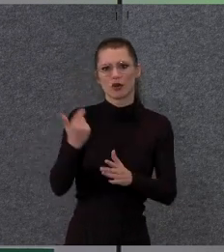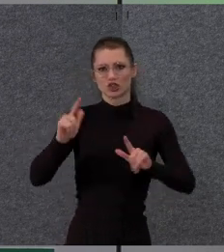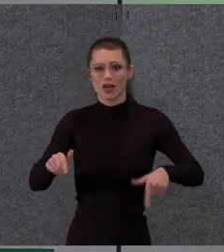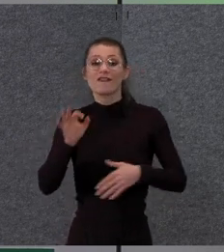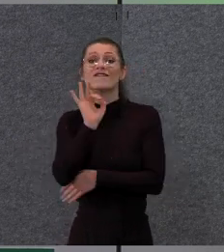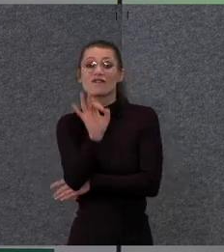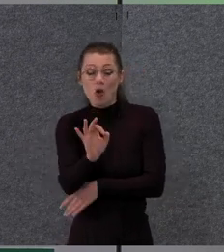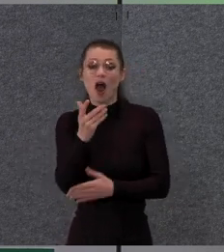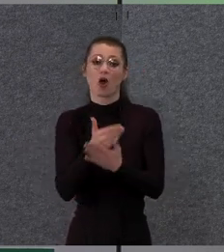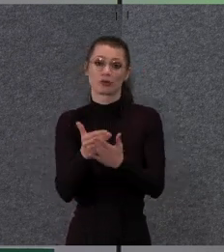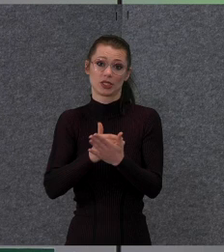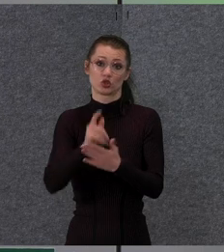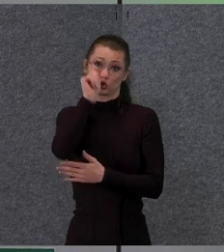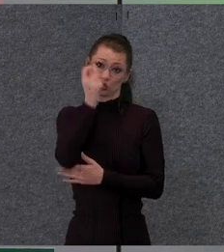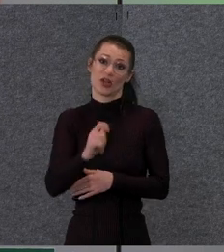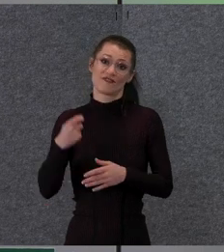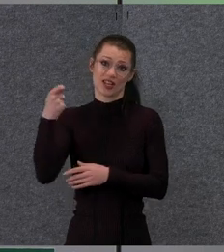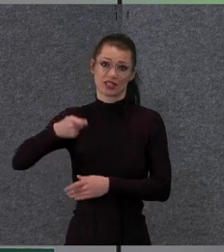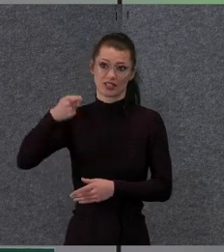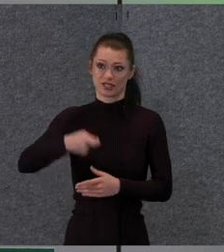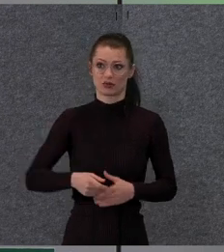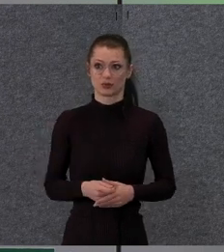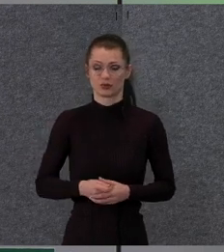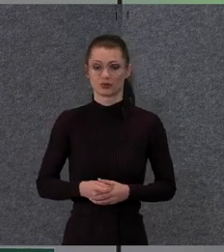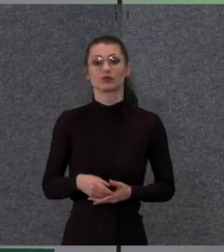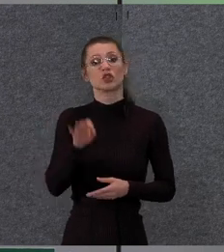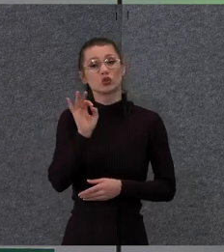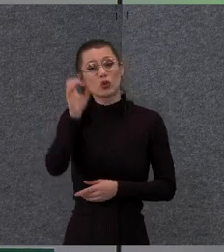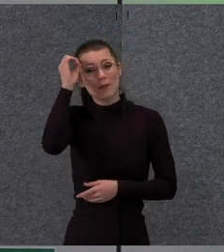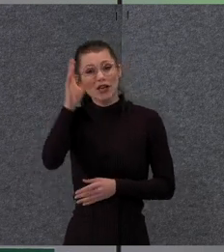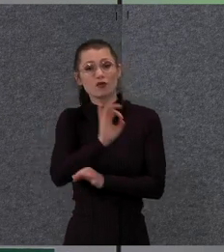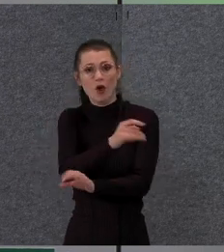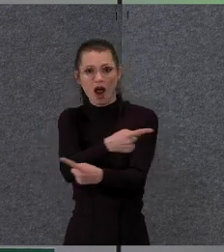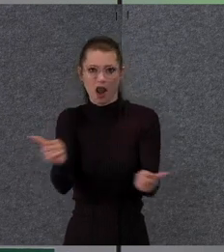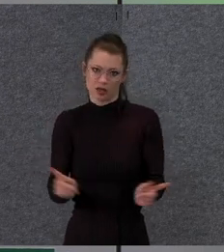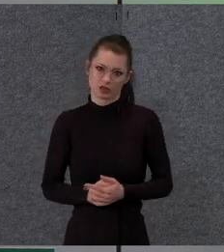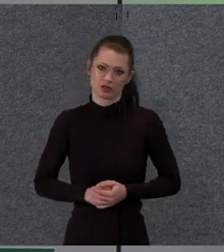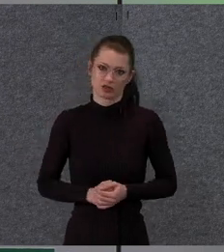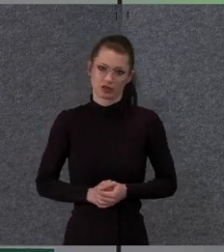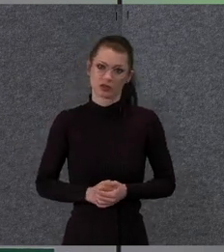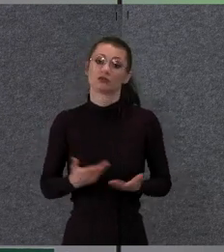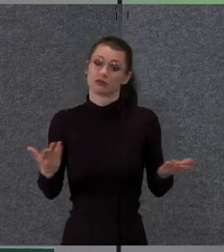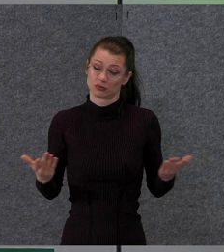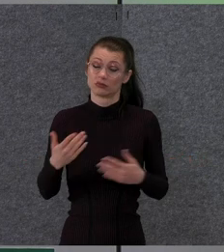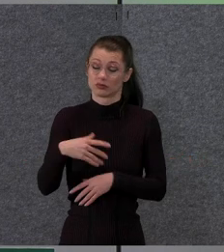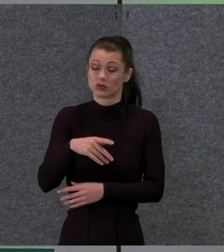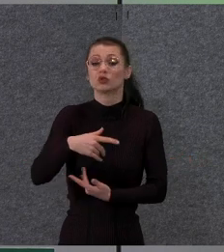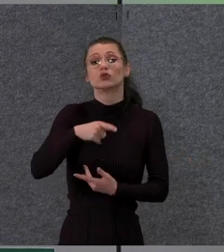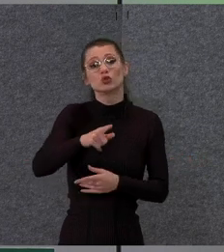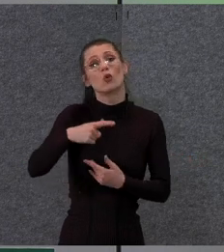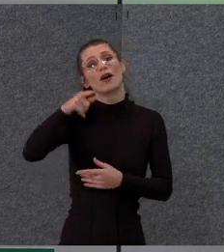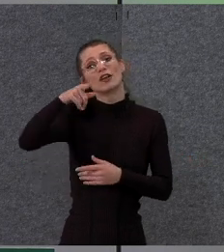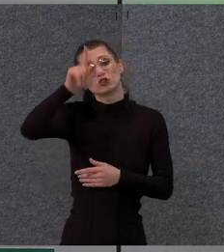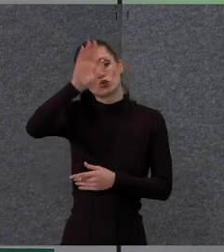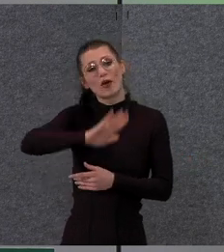die Ausbildungs- und Studienfinanzierung. Gute Bildung für alle, das muss Ansporn für das Land der Dichter und Denker